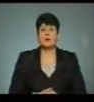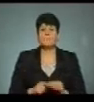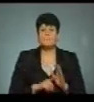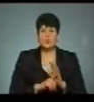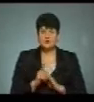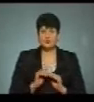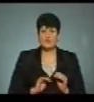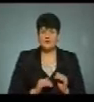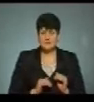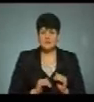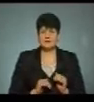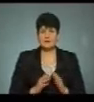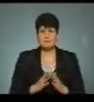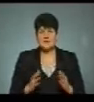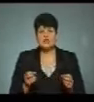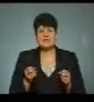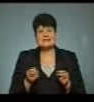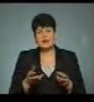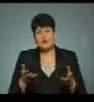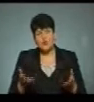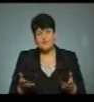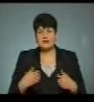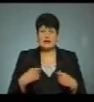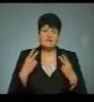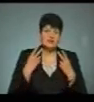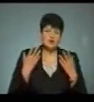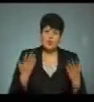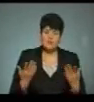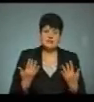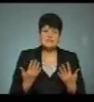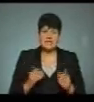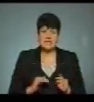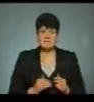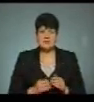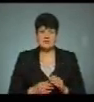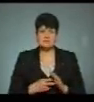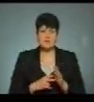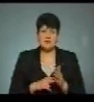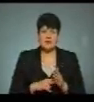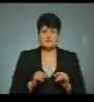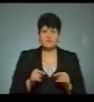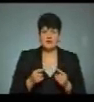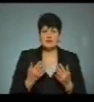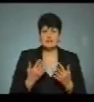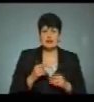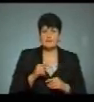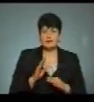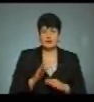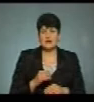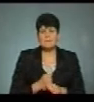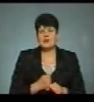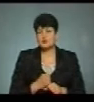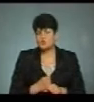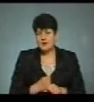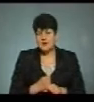початковий бізнес, він більш ризиковий, тому що невідомо, наскільки бізнес-план, який там створений, наскільки він буде працювати,